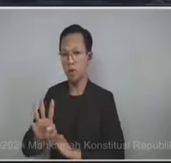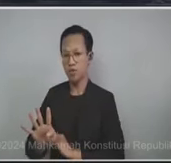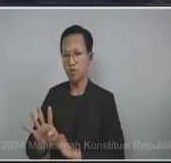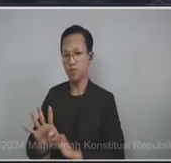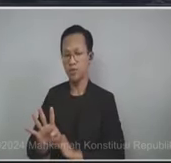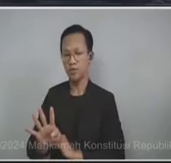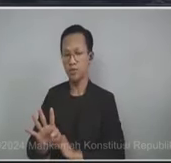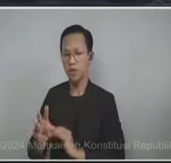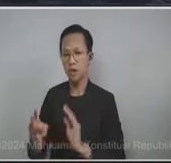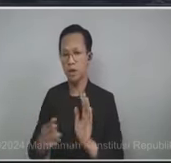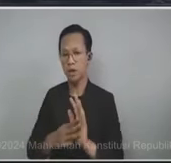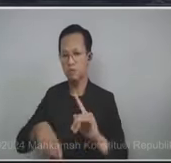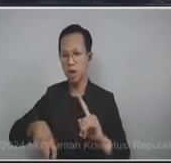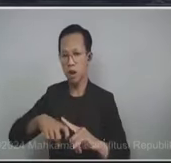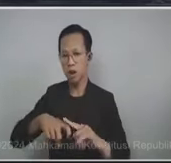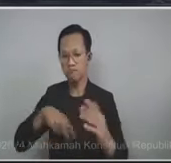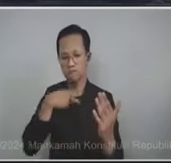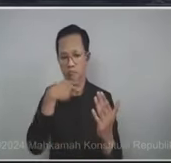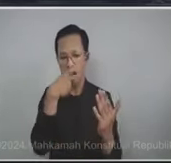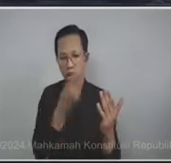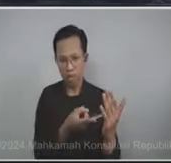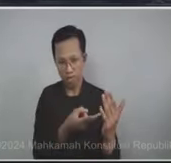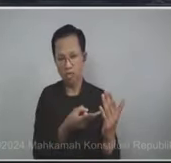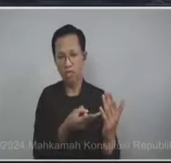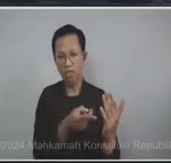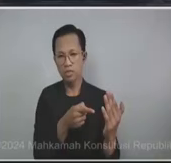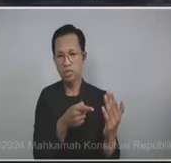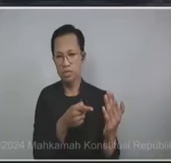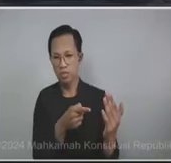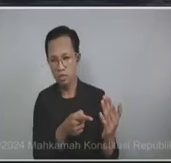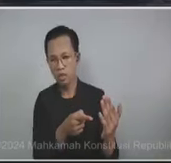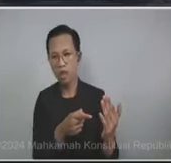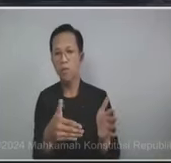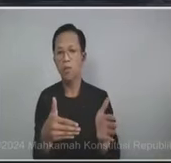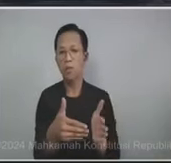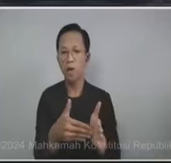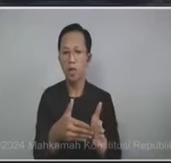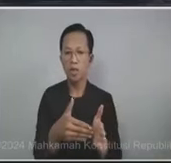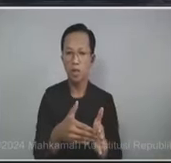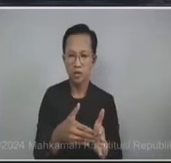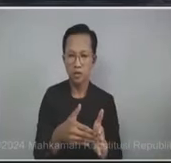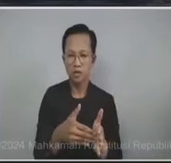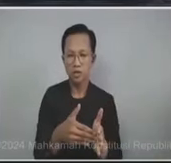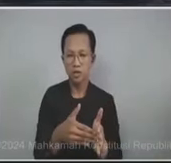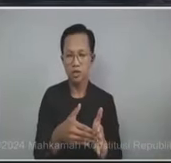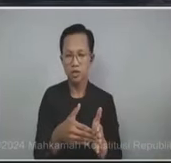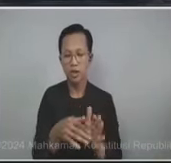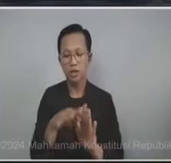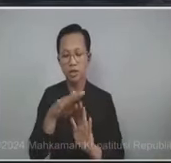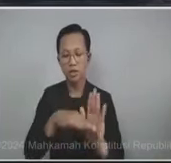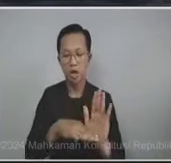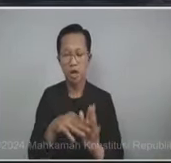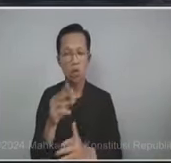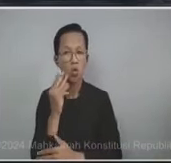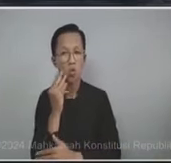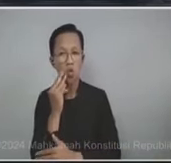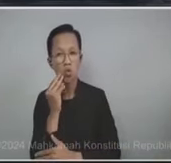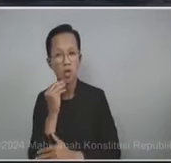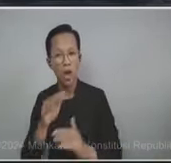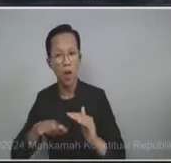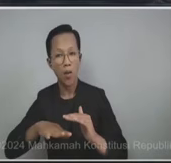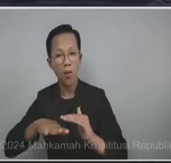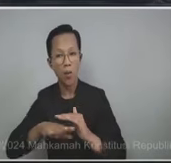2024 mahkamah memaknai titik atau batas untuk menentukan syarat usia minimum dimaksud telah secara